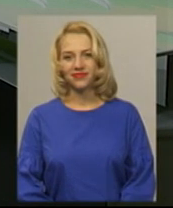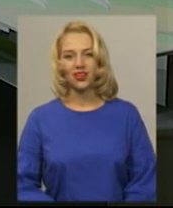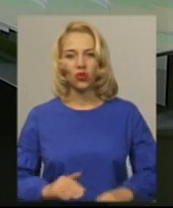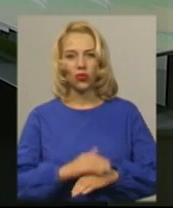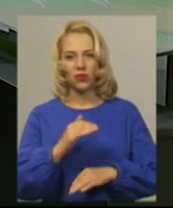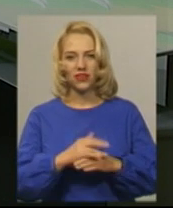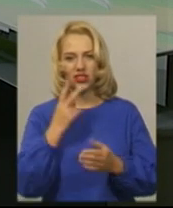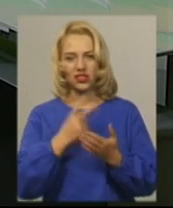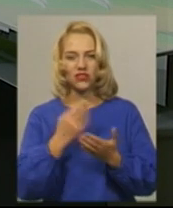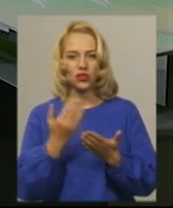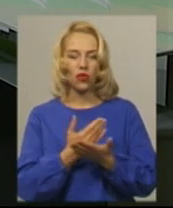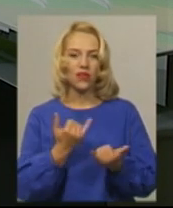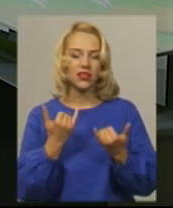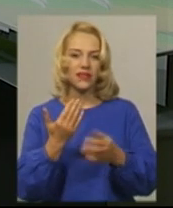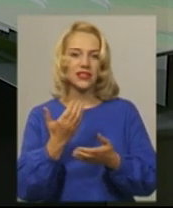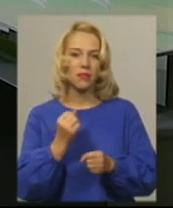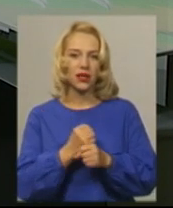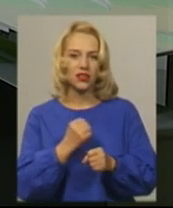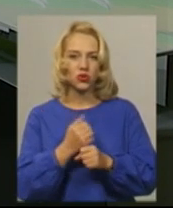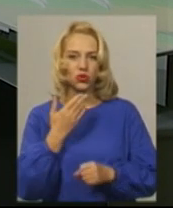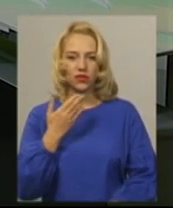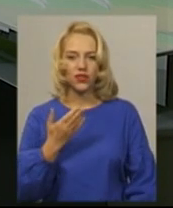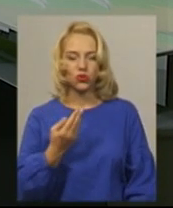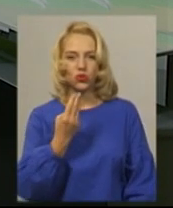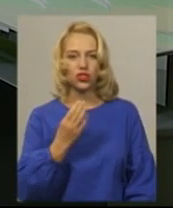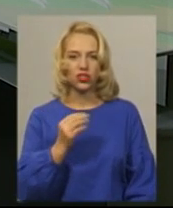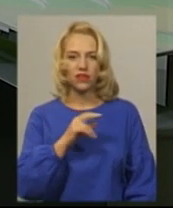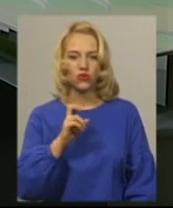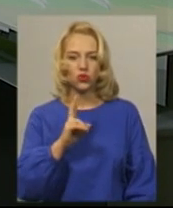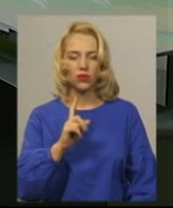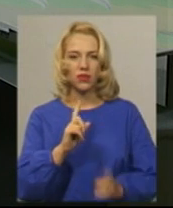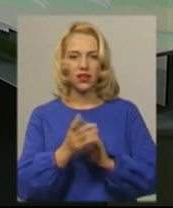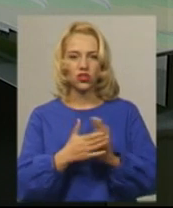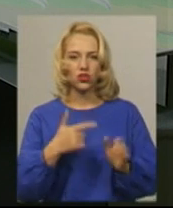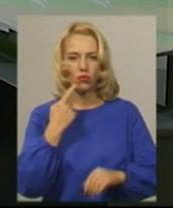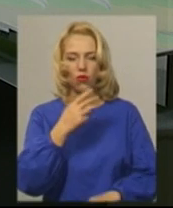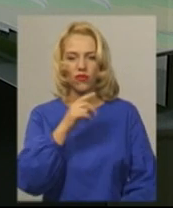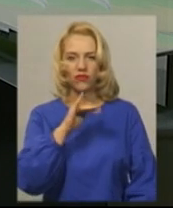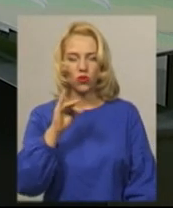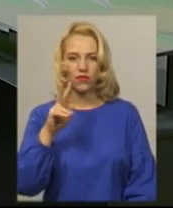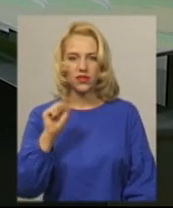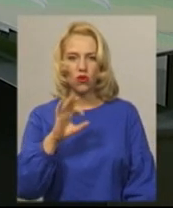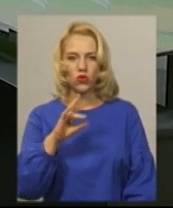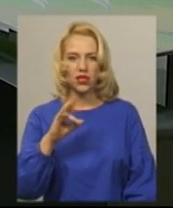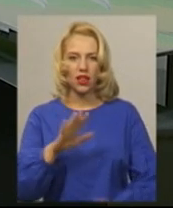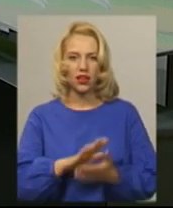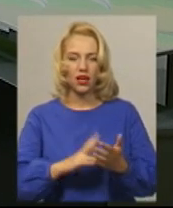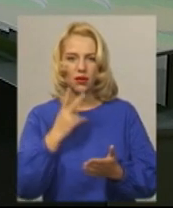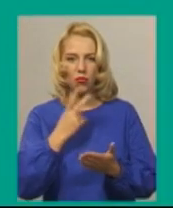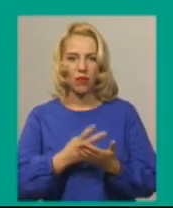Доброго вечора, в ефірі новини. У студії для вас працює ведуча Катерина Шевчук. На жест умову перекладає Оксана Фіновська. Далі ви побачите.